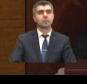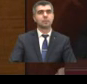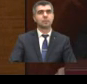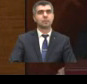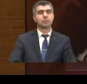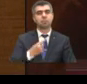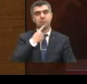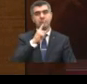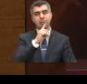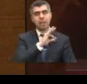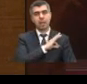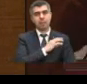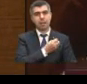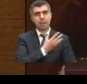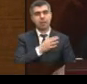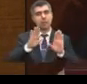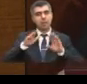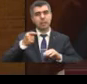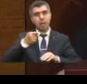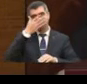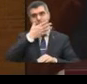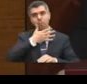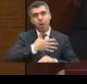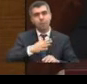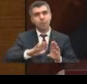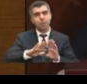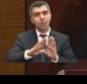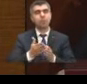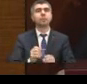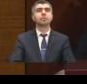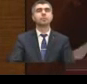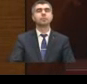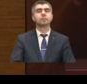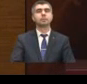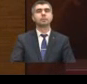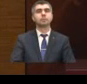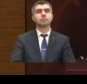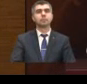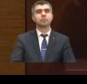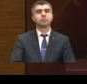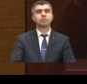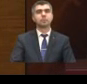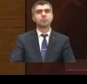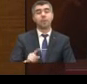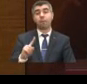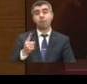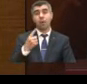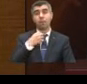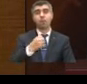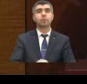بسم الله الرحمن الرحيم، والصلاة والسلام على سيدنا محمد وعلى آله وصحبه. بداية أريد